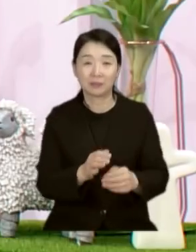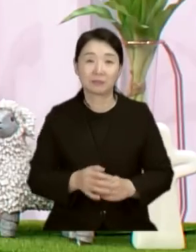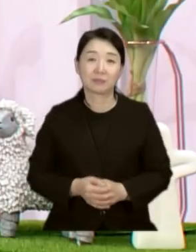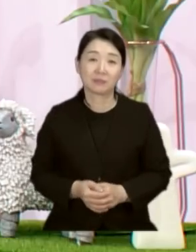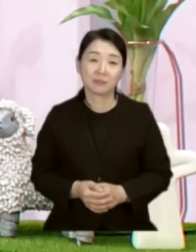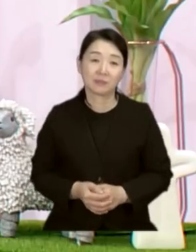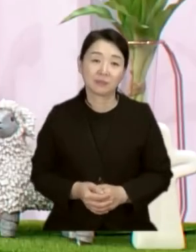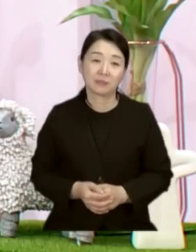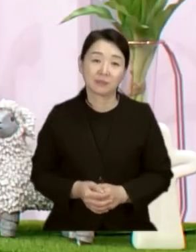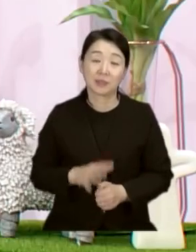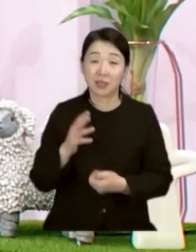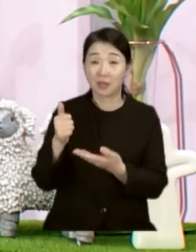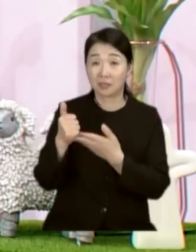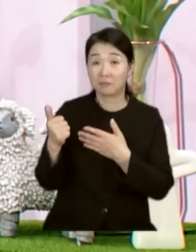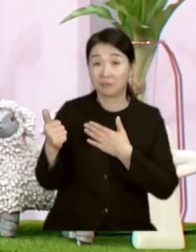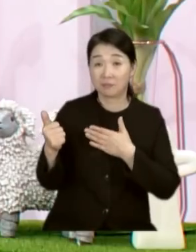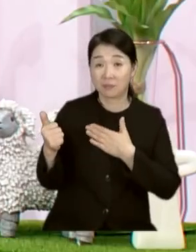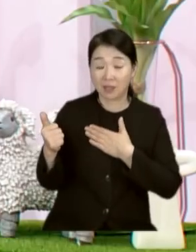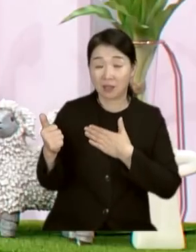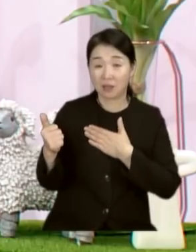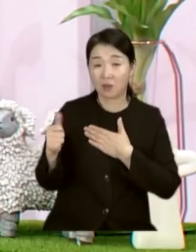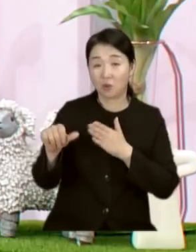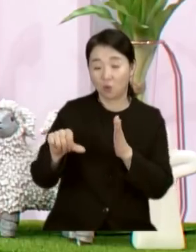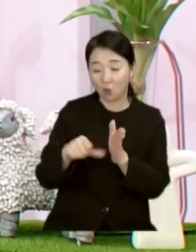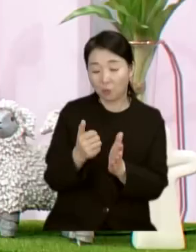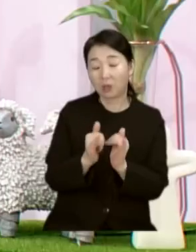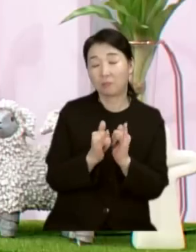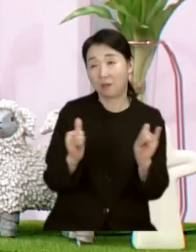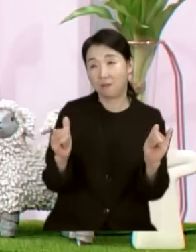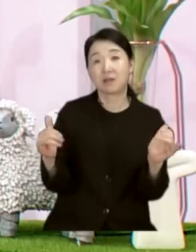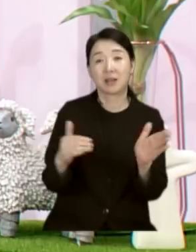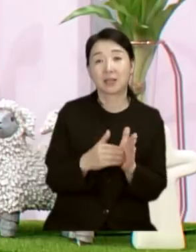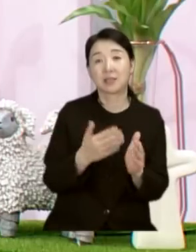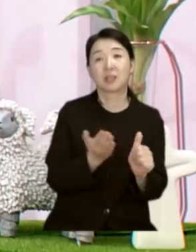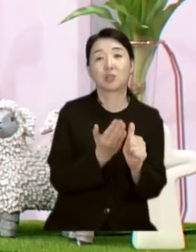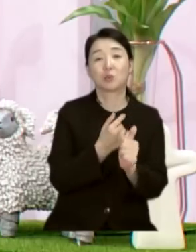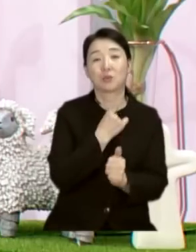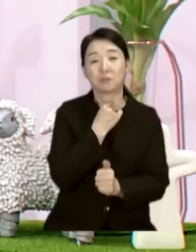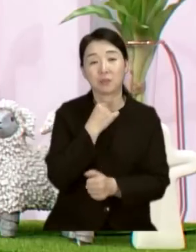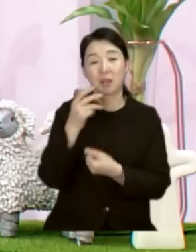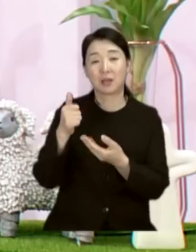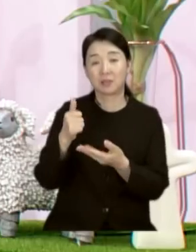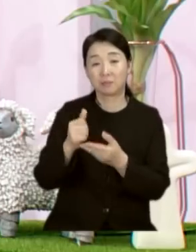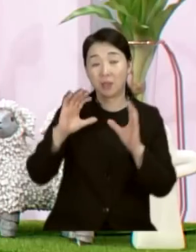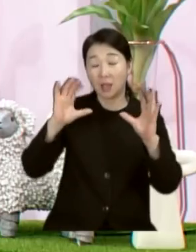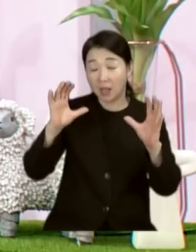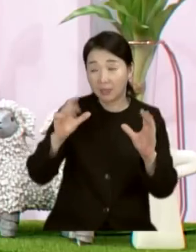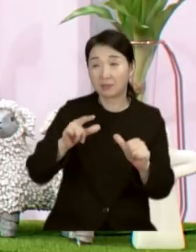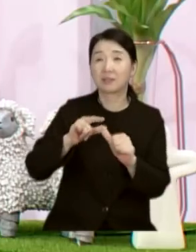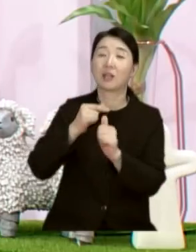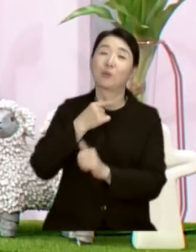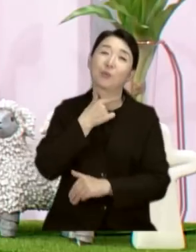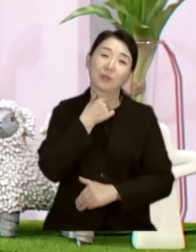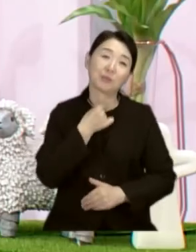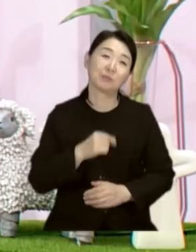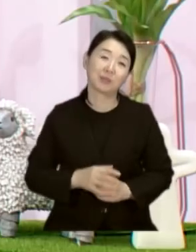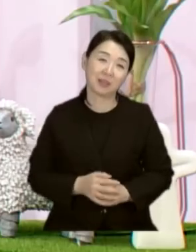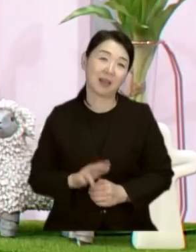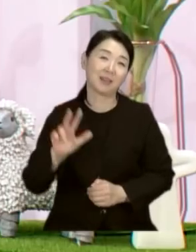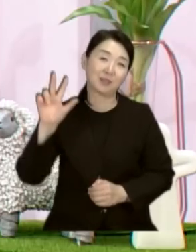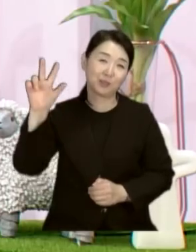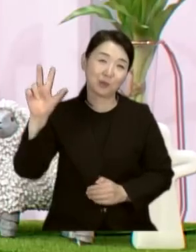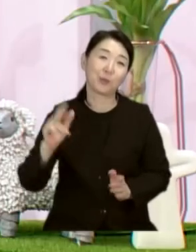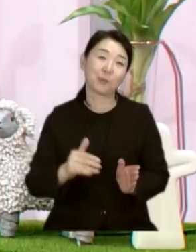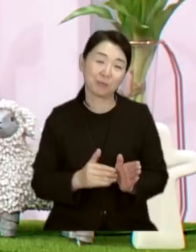저는 크게 벌리라 했어. 네. 맞아. 하나님 저는 500명까지 제가 키울 거예요. 네. 하나님이 아이들 살릴 거예요. 네. 네,